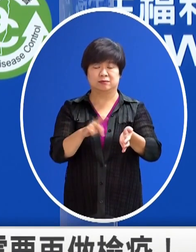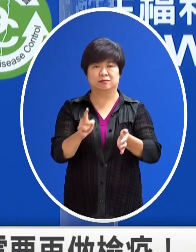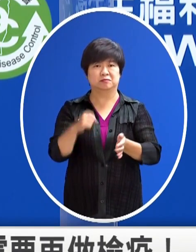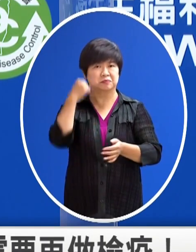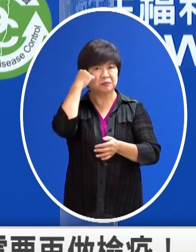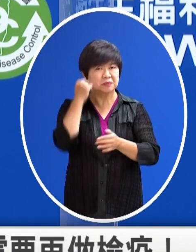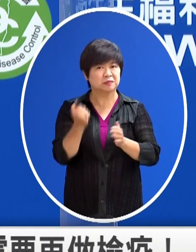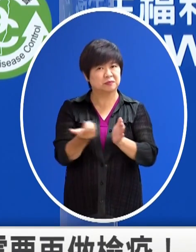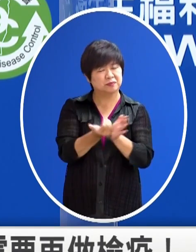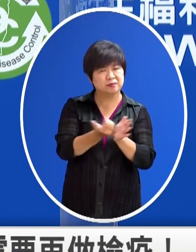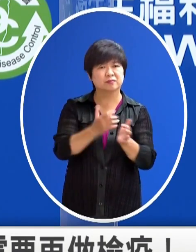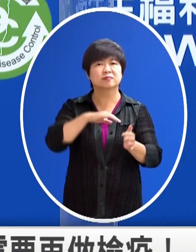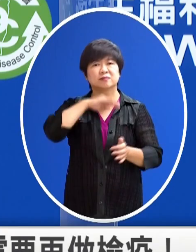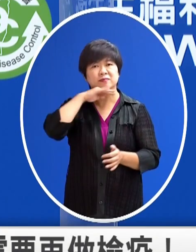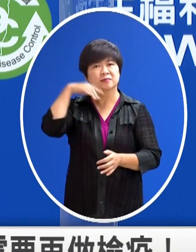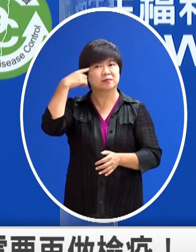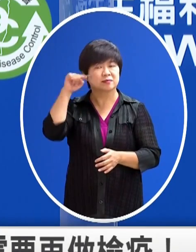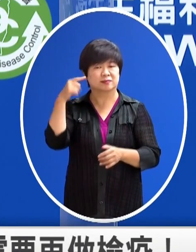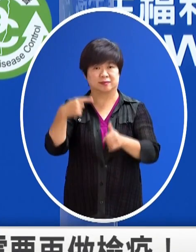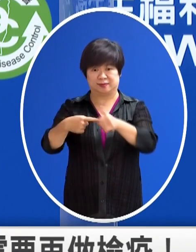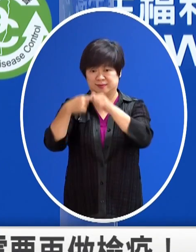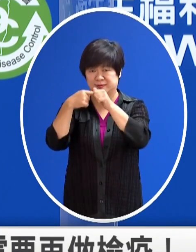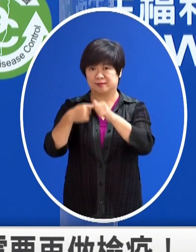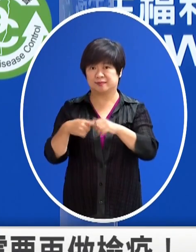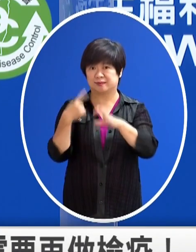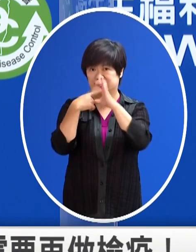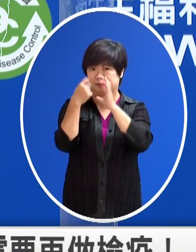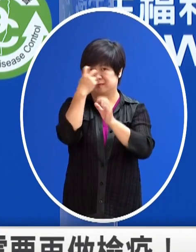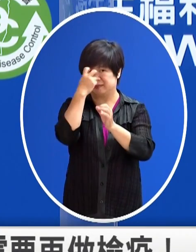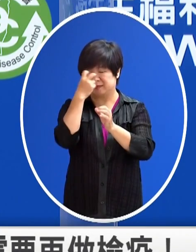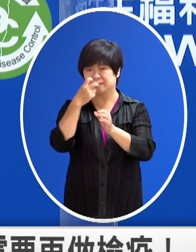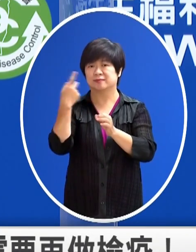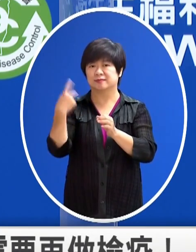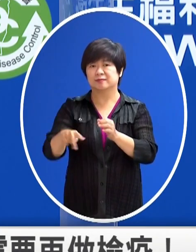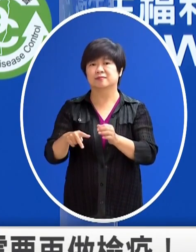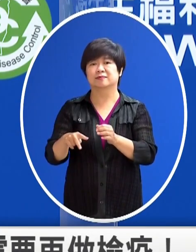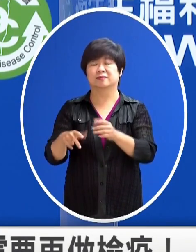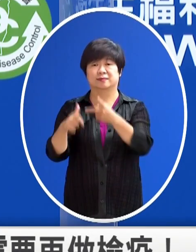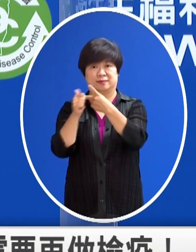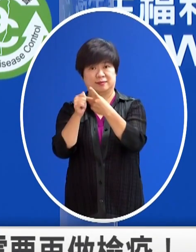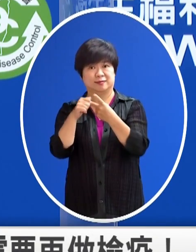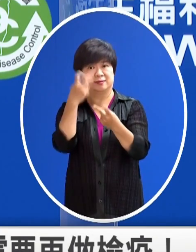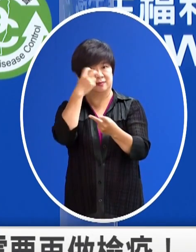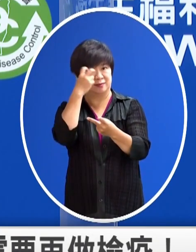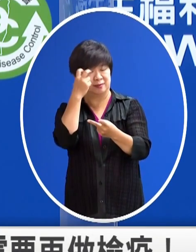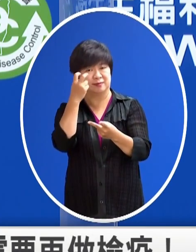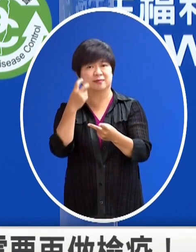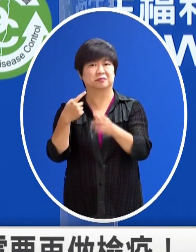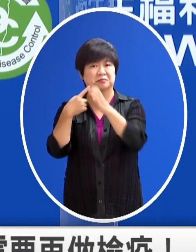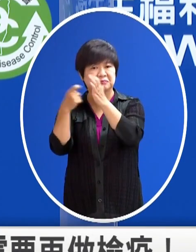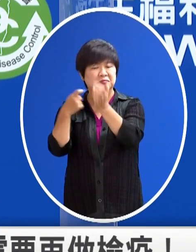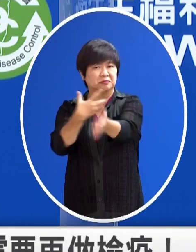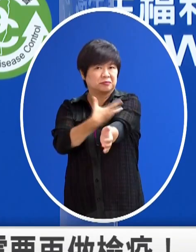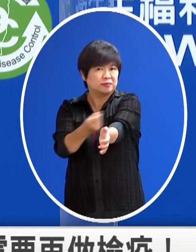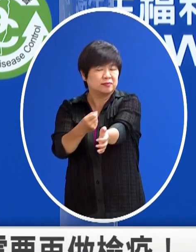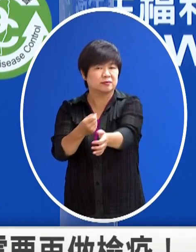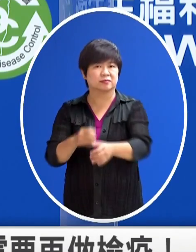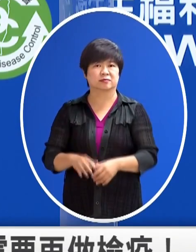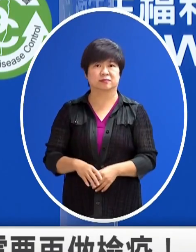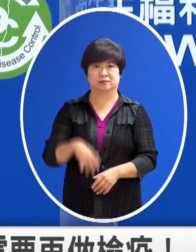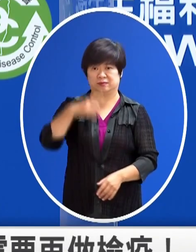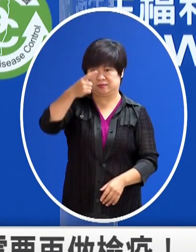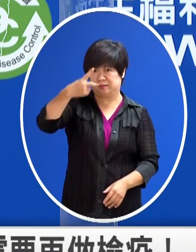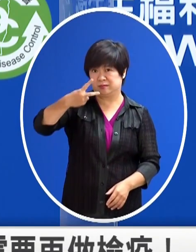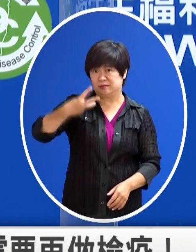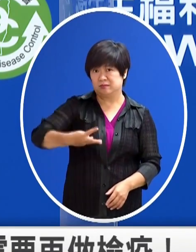备，然后隔1天之后做第一次的筛检，那再隔1天会再做第二次的筛检。那经过这几次，